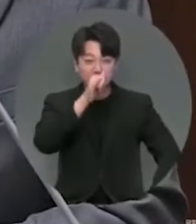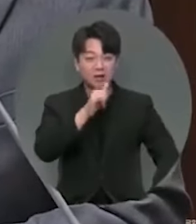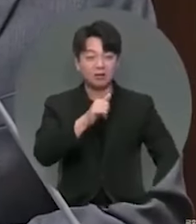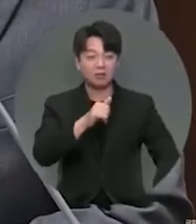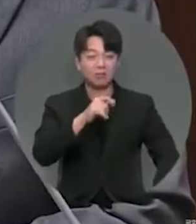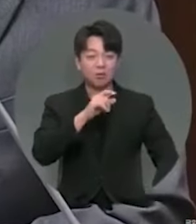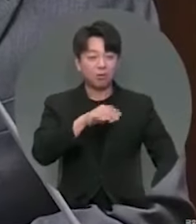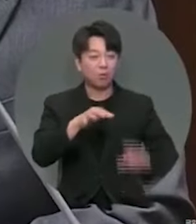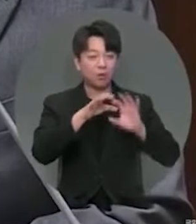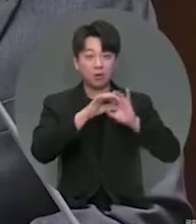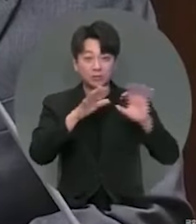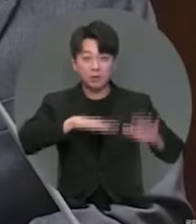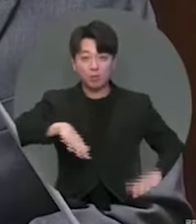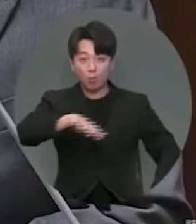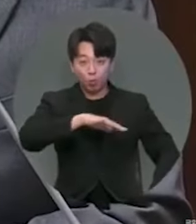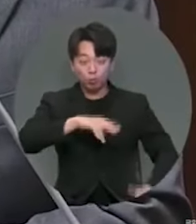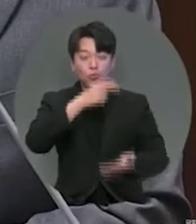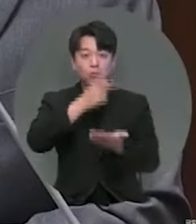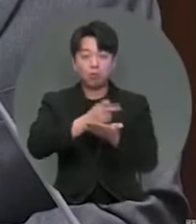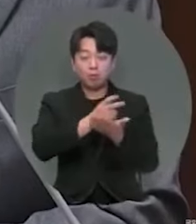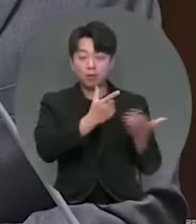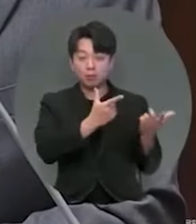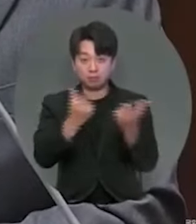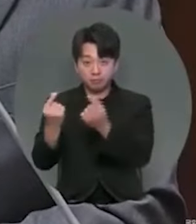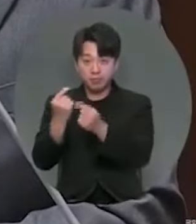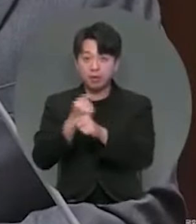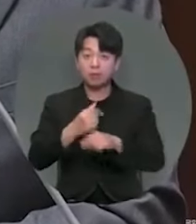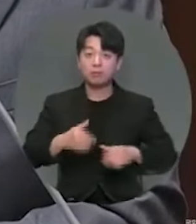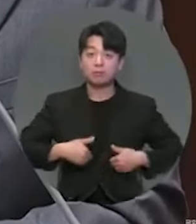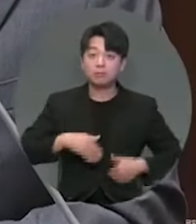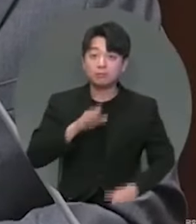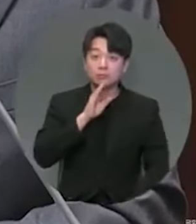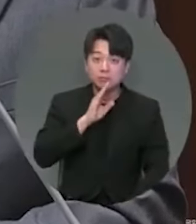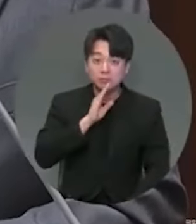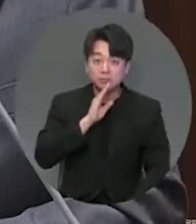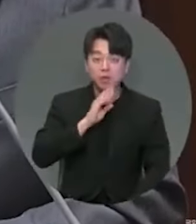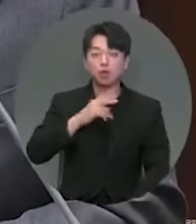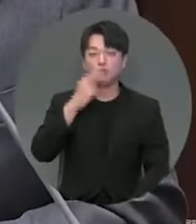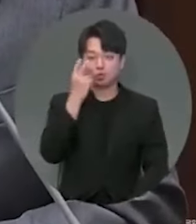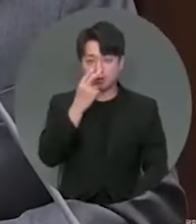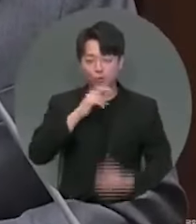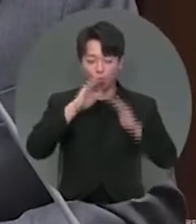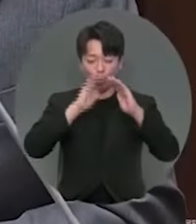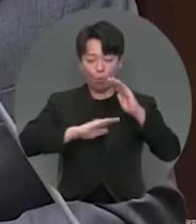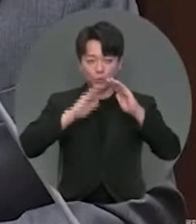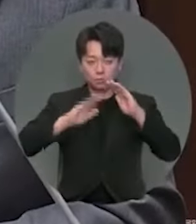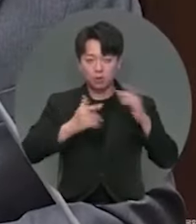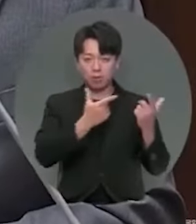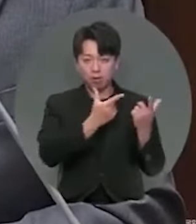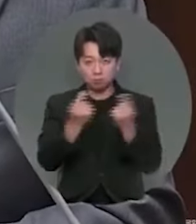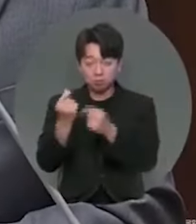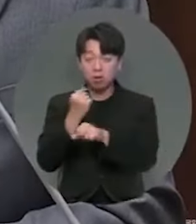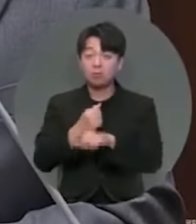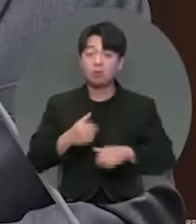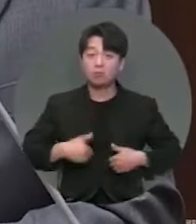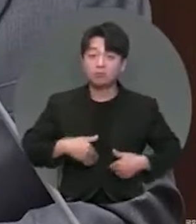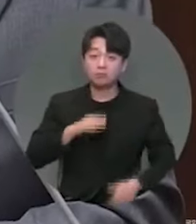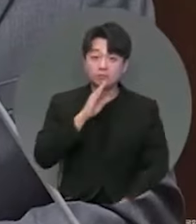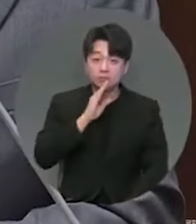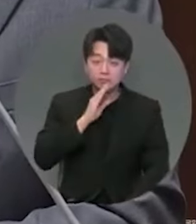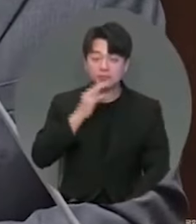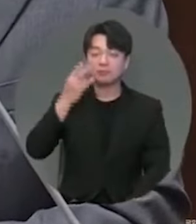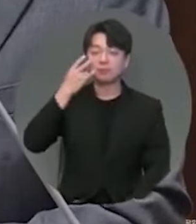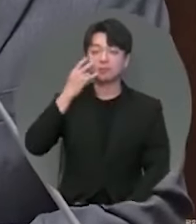간에 모든 사람은 법 앞에 평등합니다. 수사도 평등하게 공정하게 해야 됩니다. 그럴 용의가 있죠? 예, 그렇게